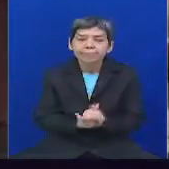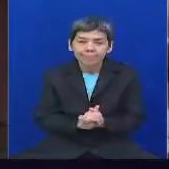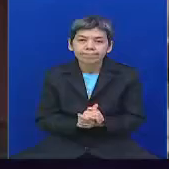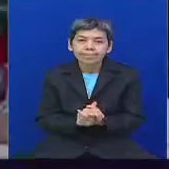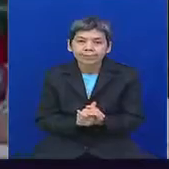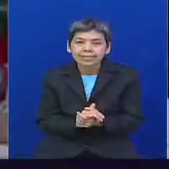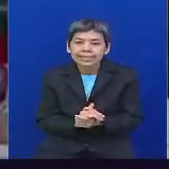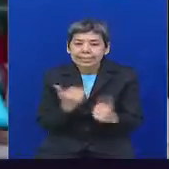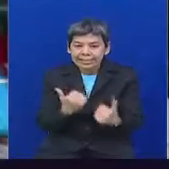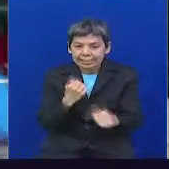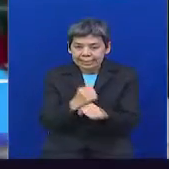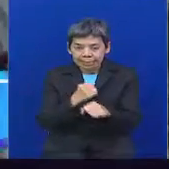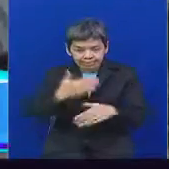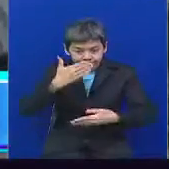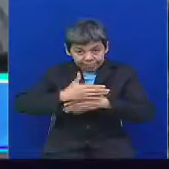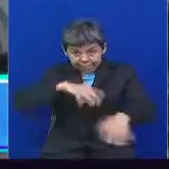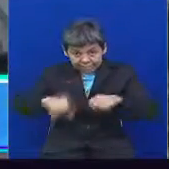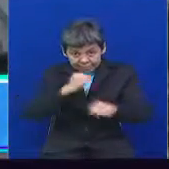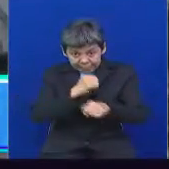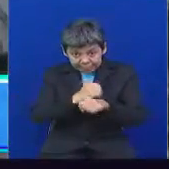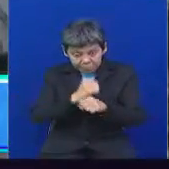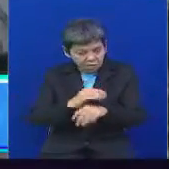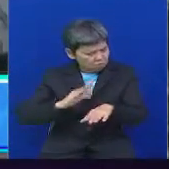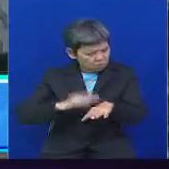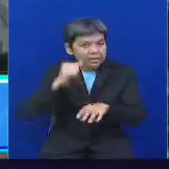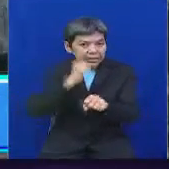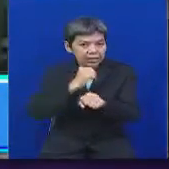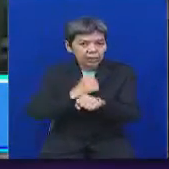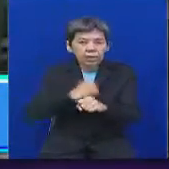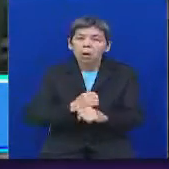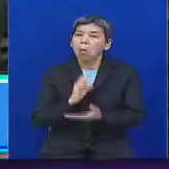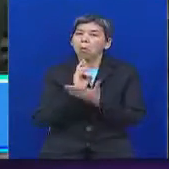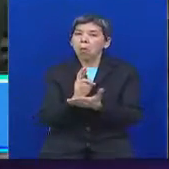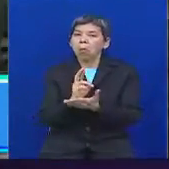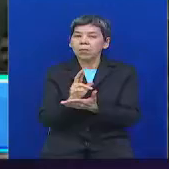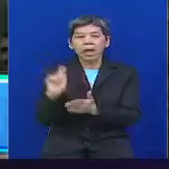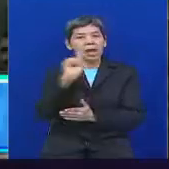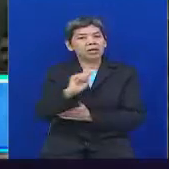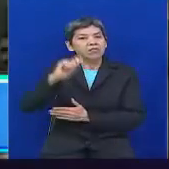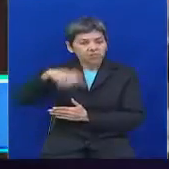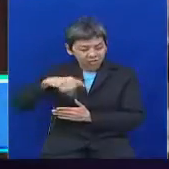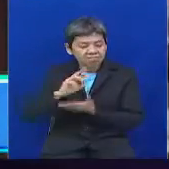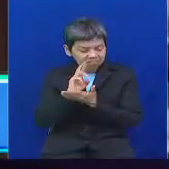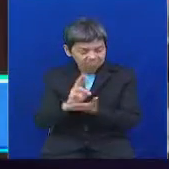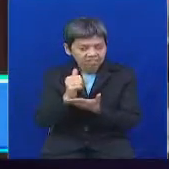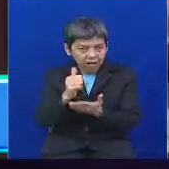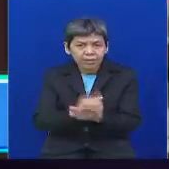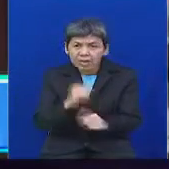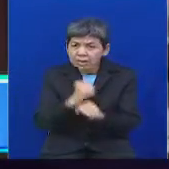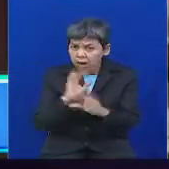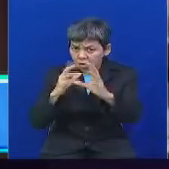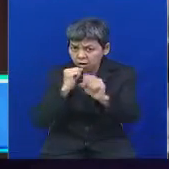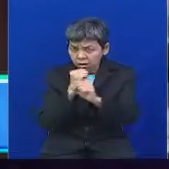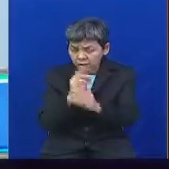กุลหรือเจ้ยผู้กำกับภาพยนตร์นอกกระแสมากฝีมือสามารถคว้ารางวัล Asia Pacific Screen Awards ซึ่งเป็นรางวัล